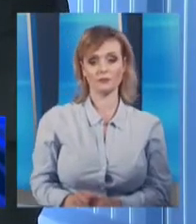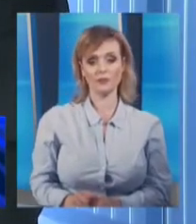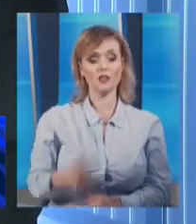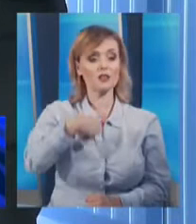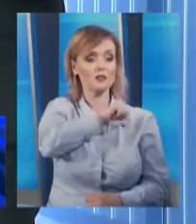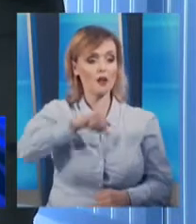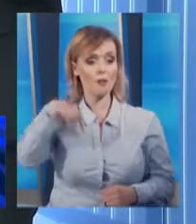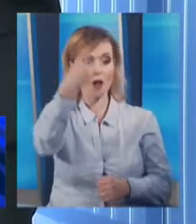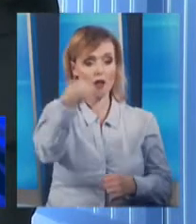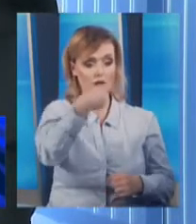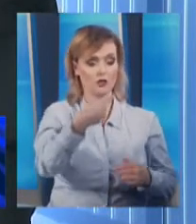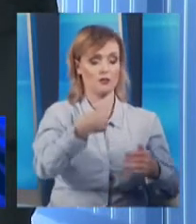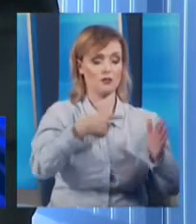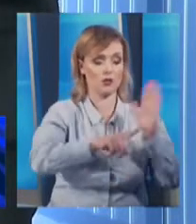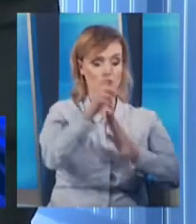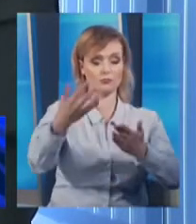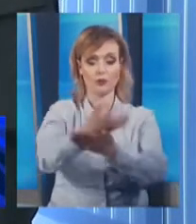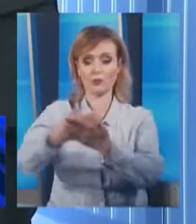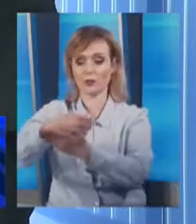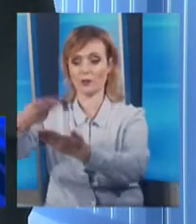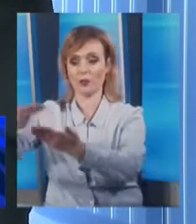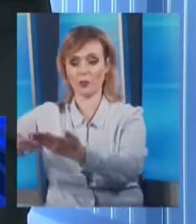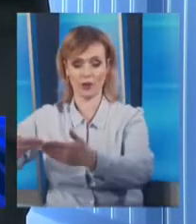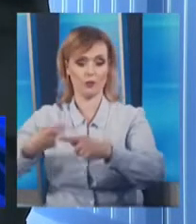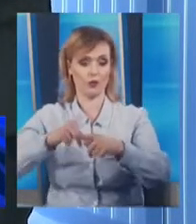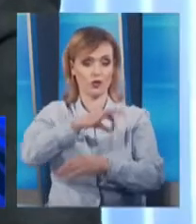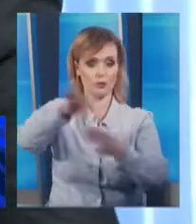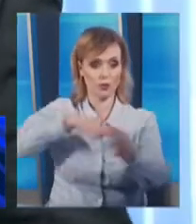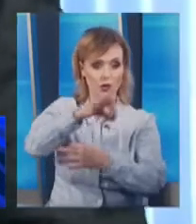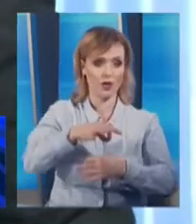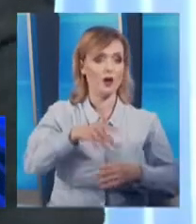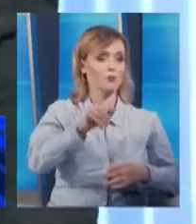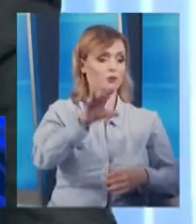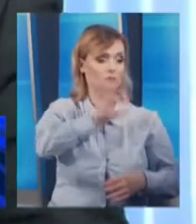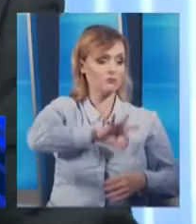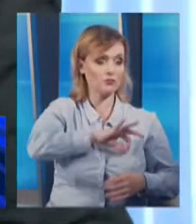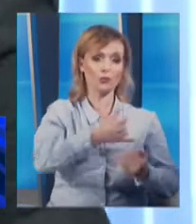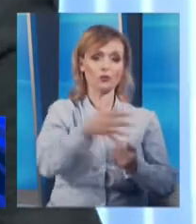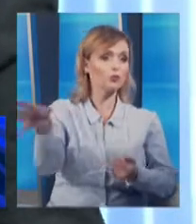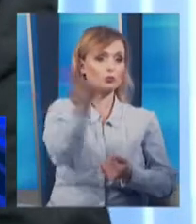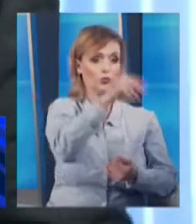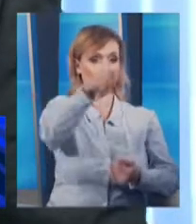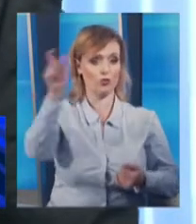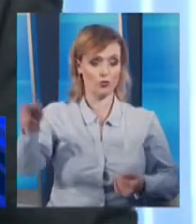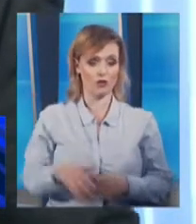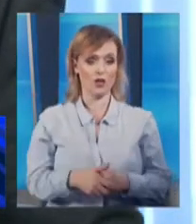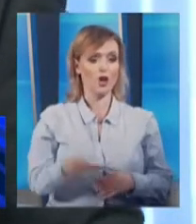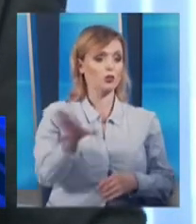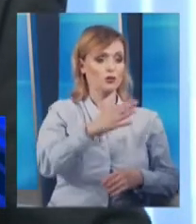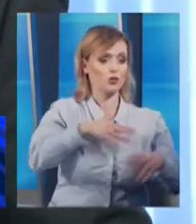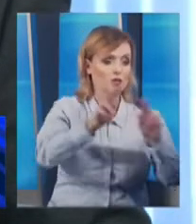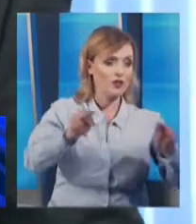semnături în sprijinul acestui proiect, unul care vizează întreaga țară, toți cărunții noștri, toți pedagogii, toți medicii